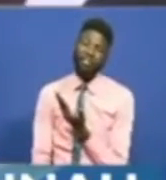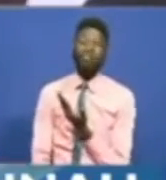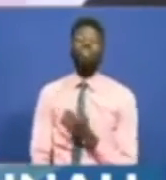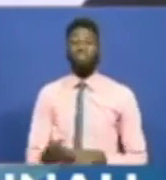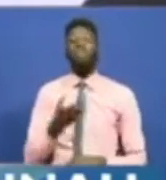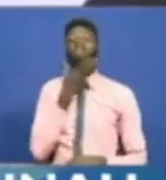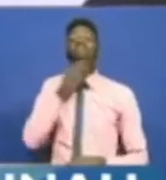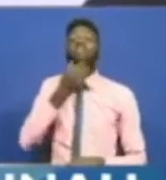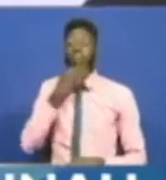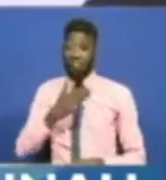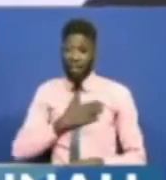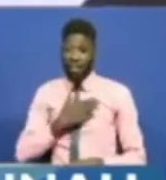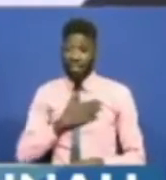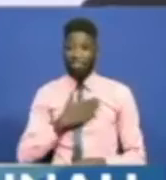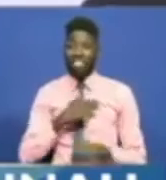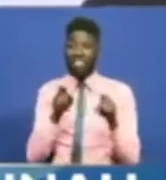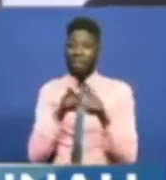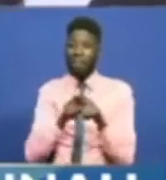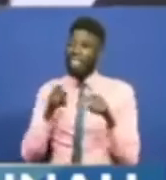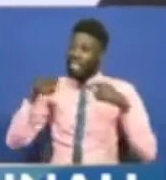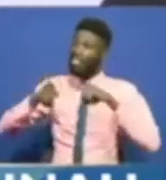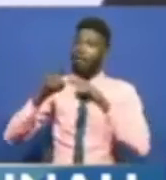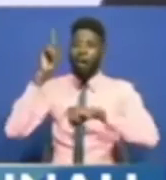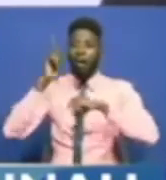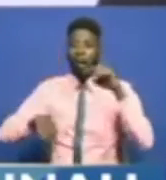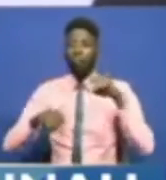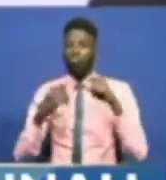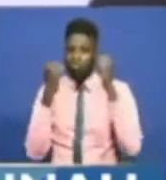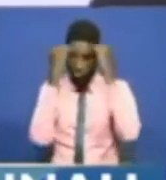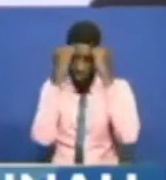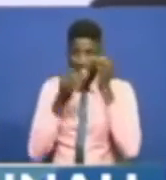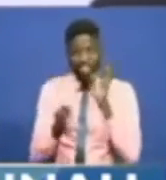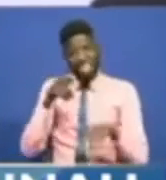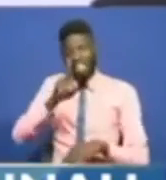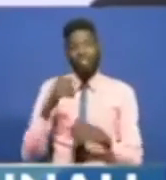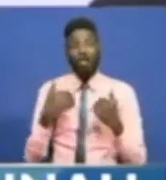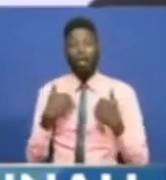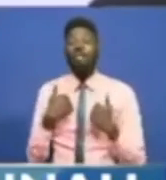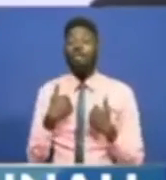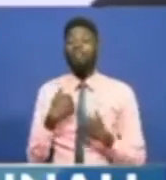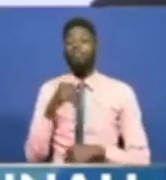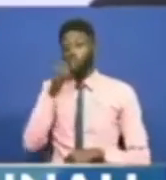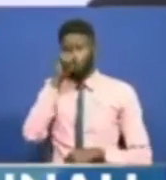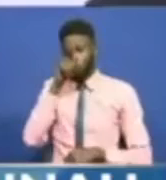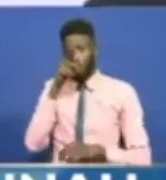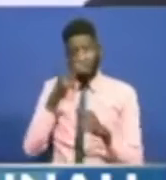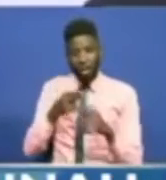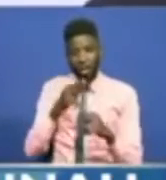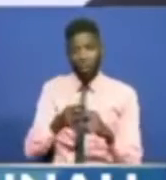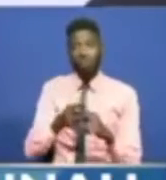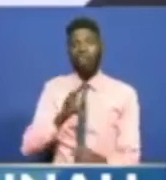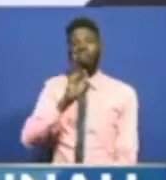Jaramogi Oginga Odinga hangeweza kusoma ikiwa kama hangekuwa mzungu mmoja anaitwa Kari Francis hapa Maseno. Maana